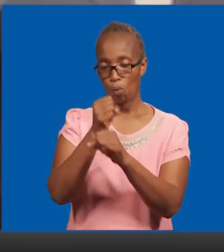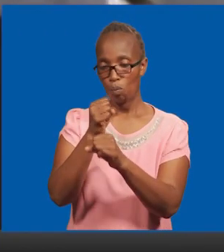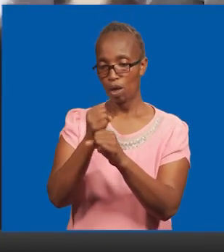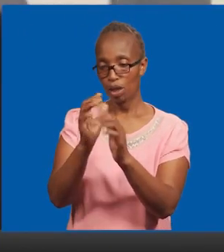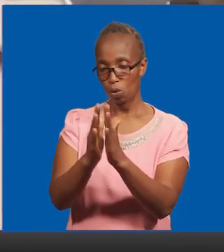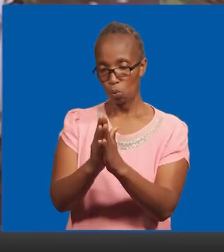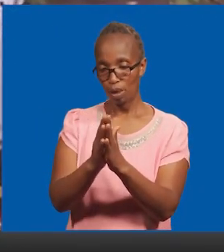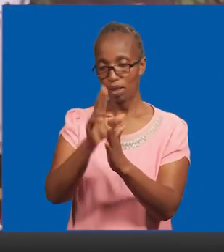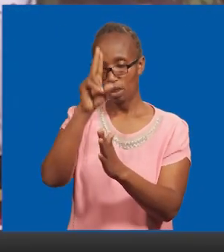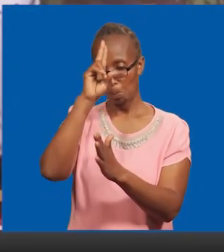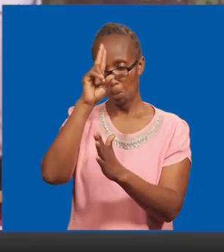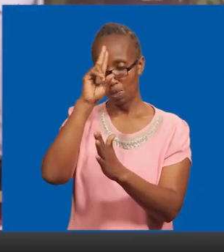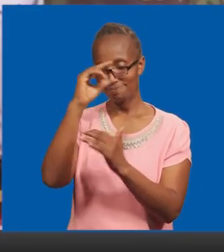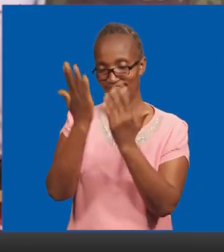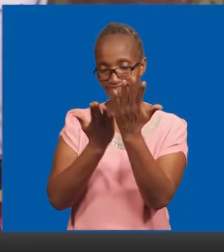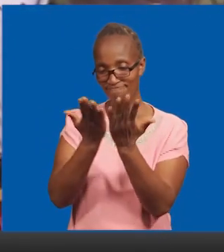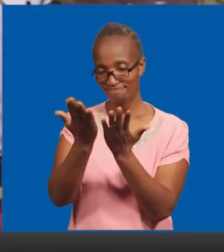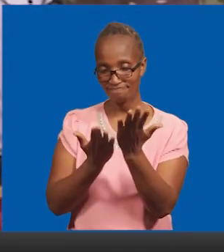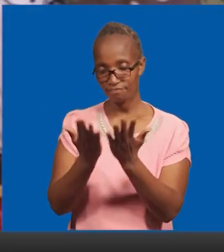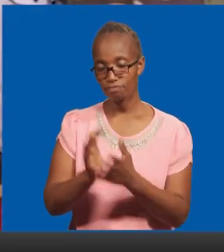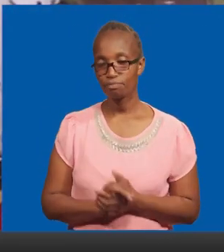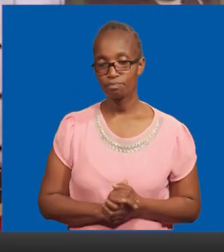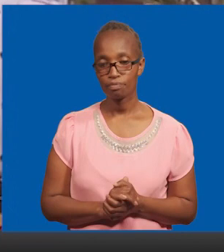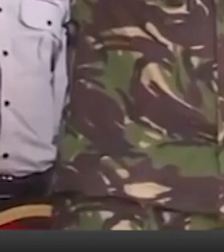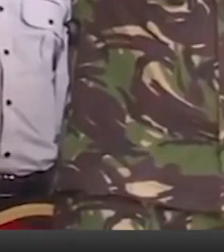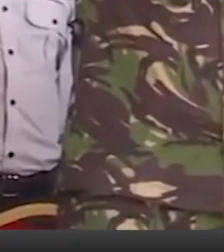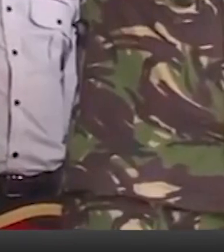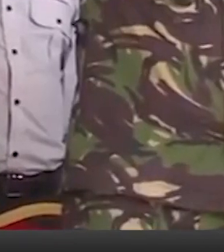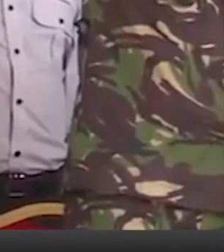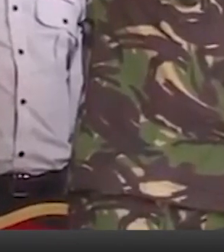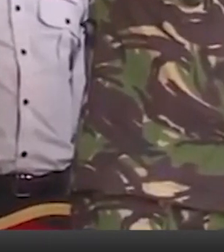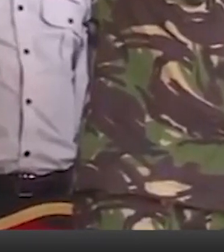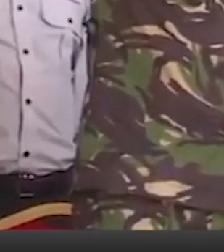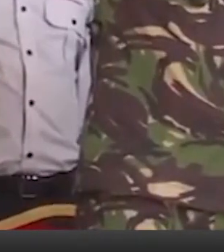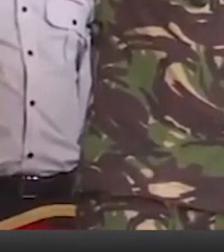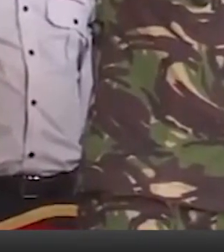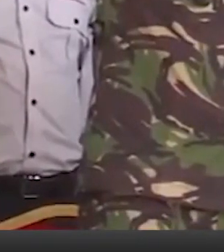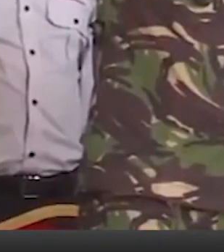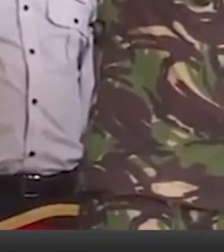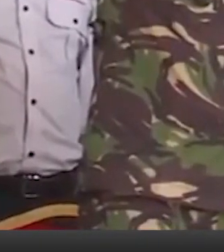mamlaka ya ushuru nchini KRA kwa ushirikiano na vikosi vya ulinzi nchini.